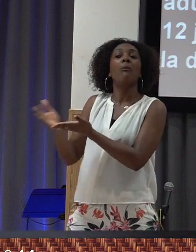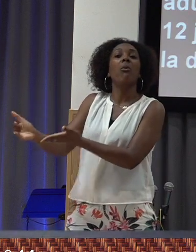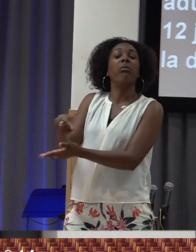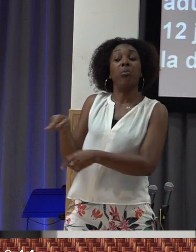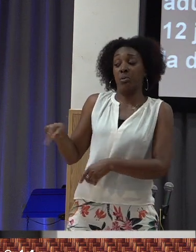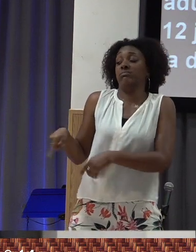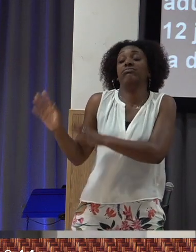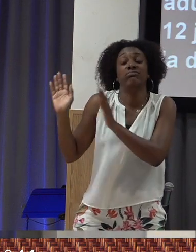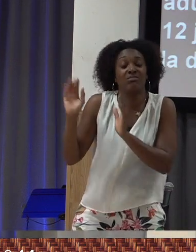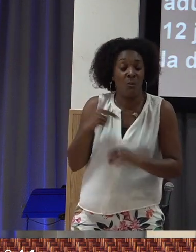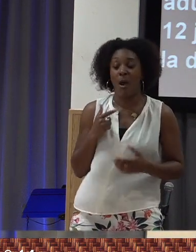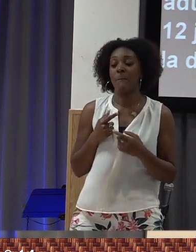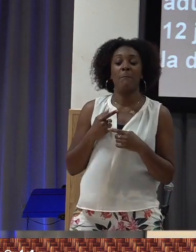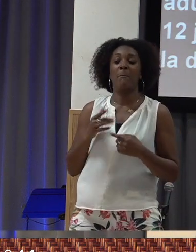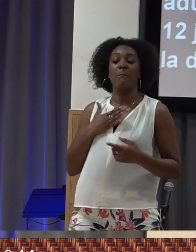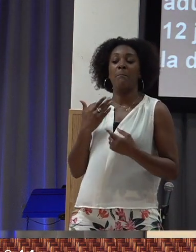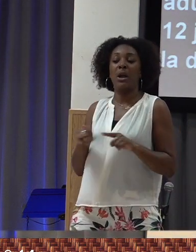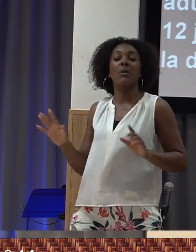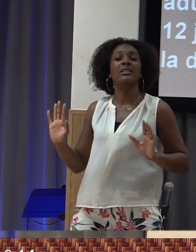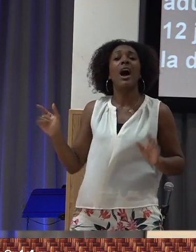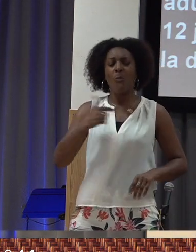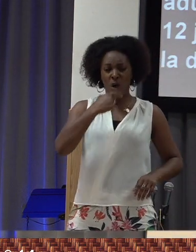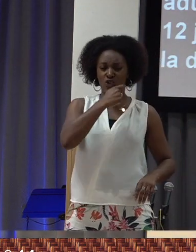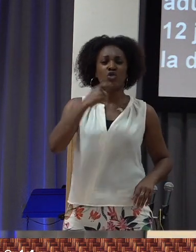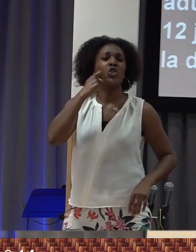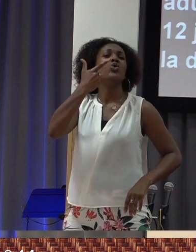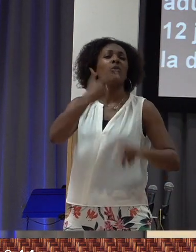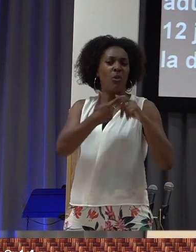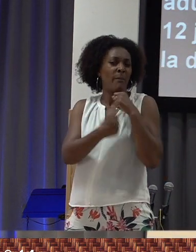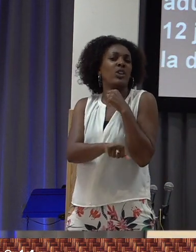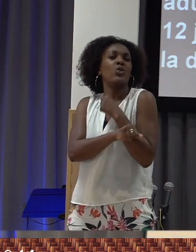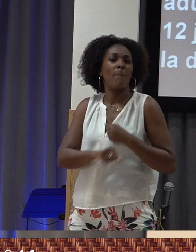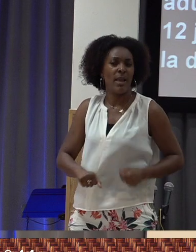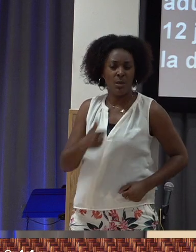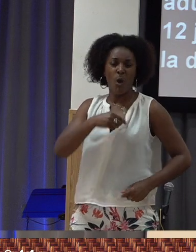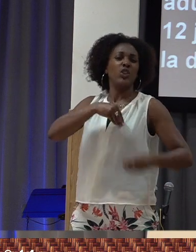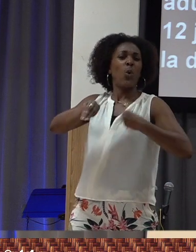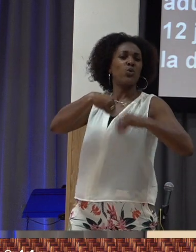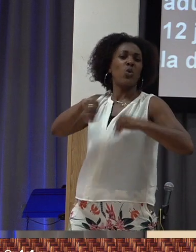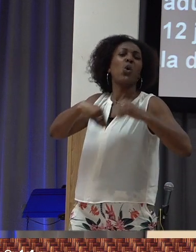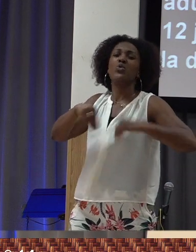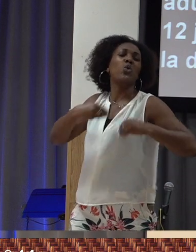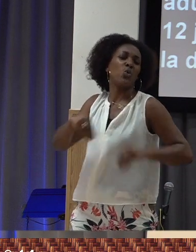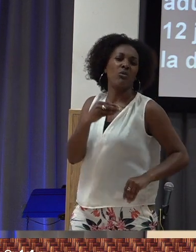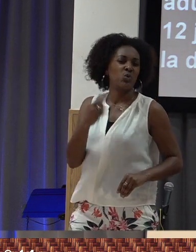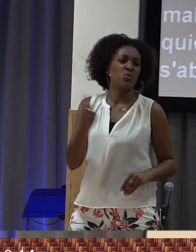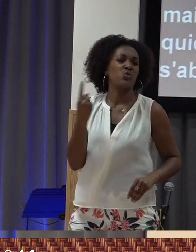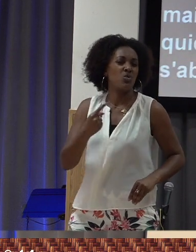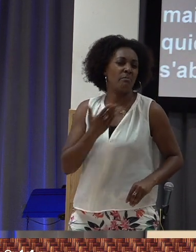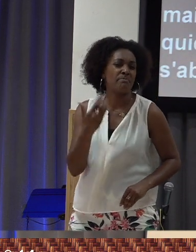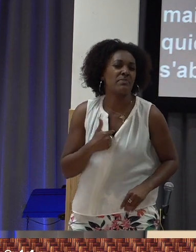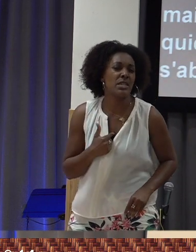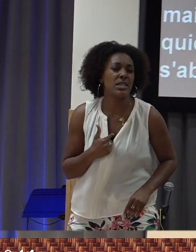publicain. Je jeûne 2 fois la semaine, je donne la dîme de tous mes revenus. »